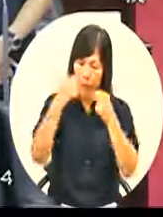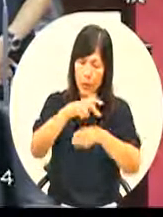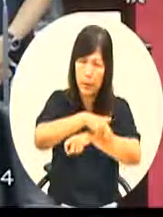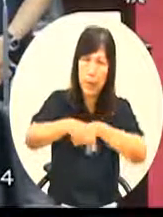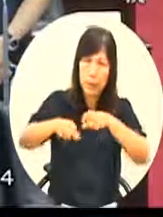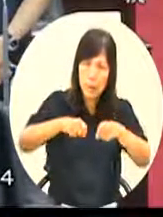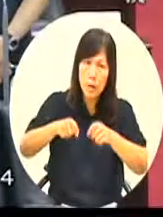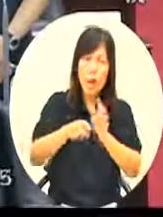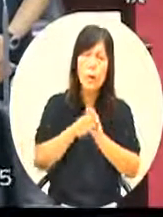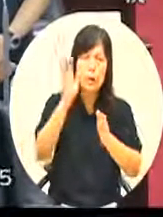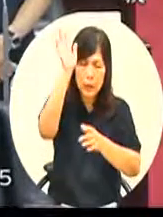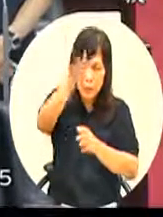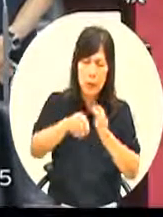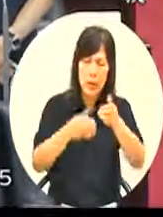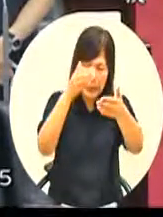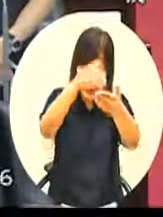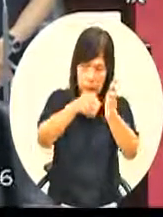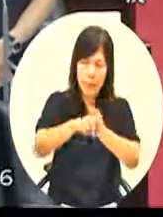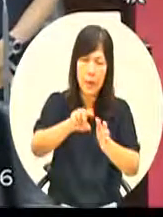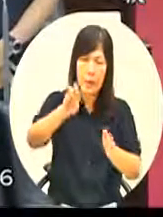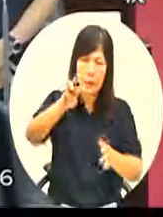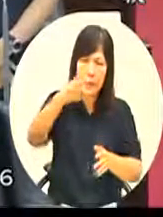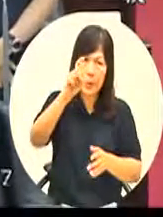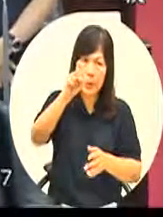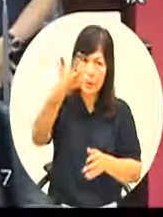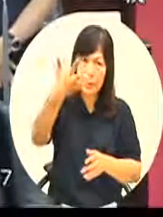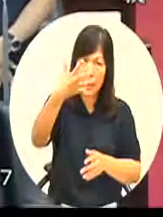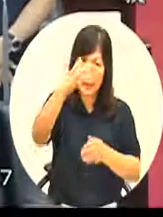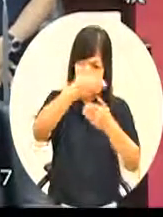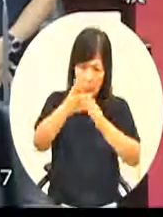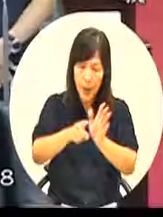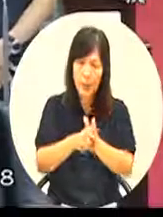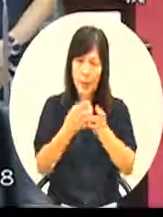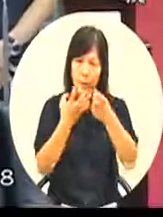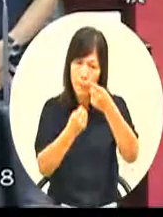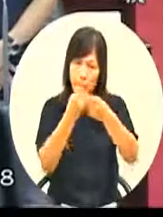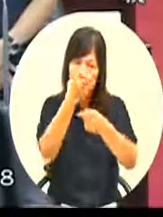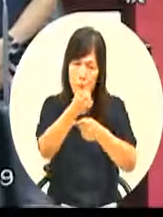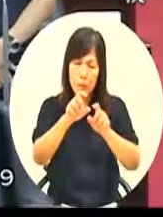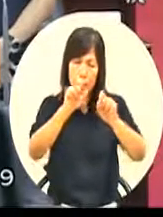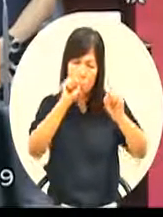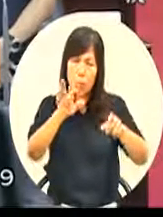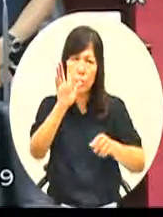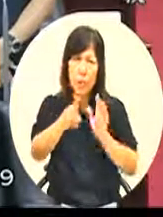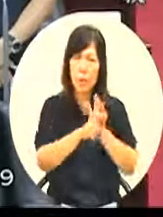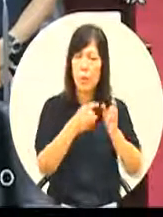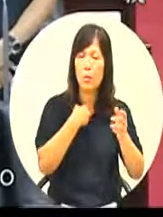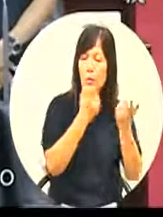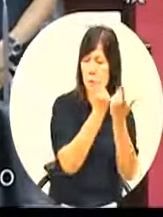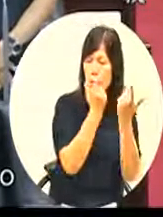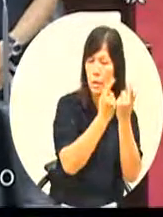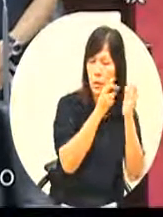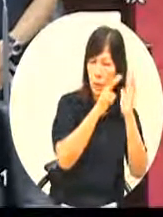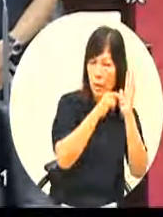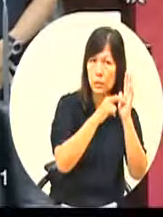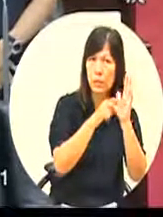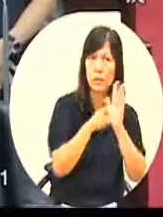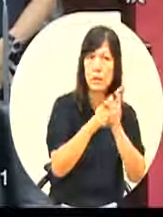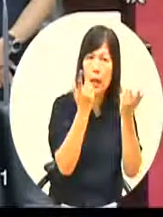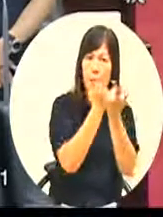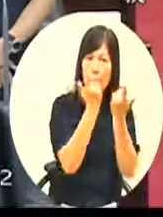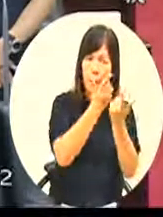来如果要达到要增加318班，相占的比例上好像是不太一样。我举台北市当例子哦，台北市在过